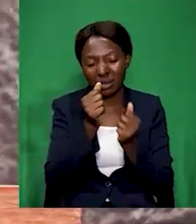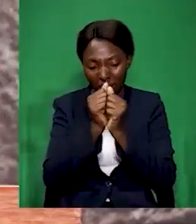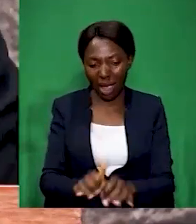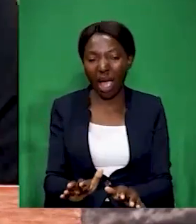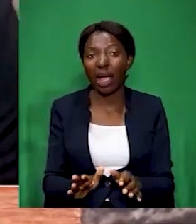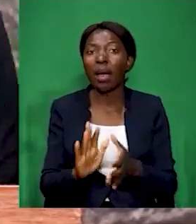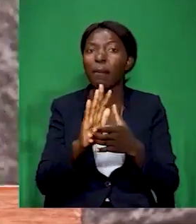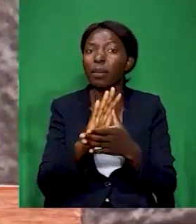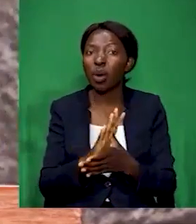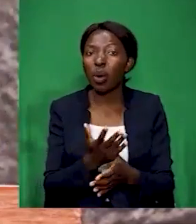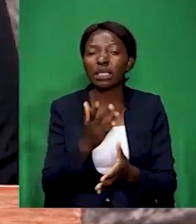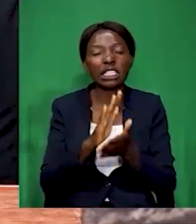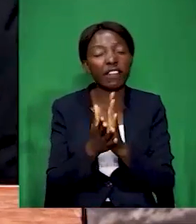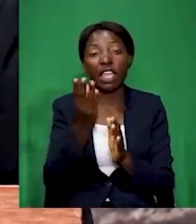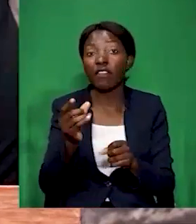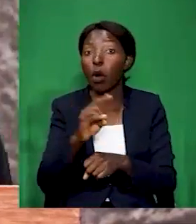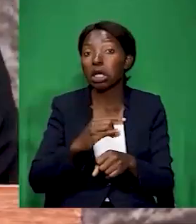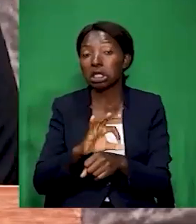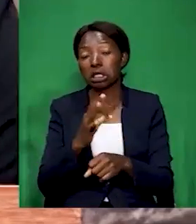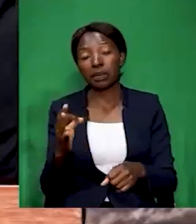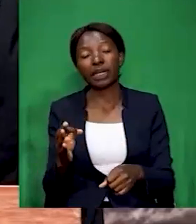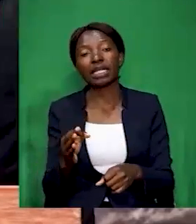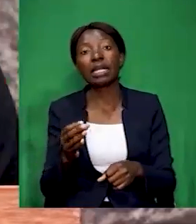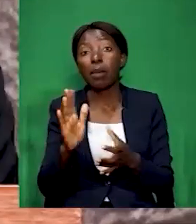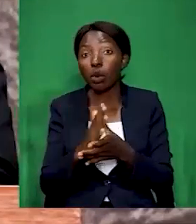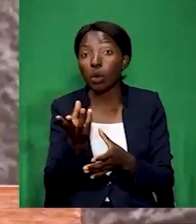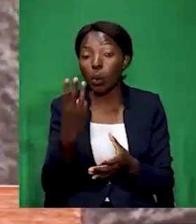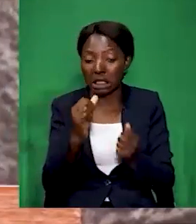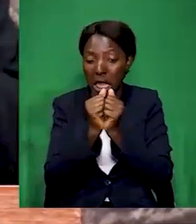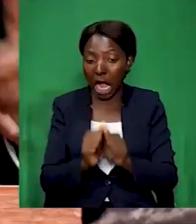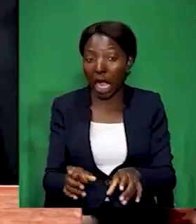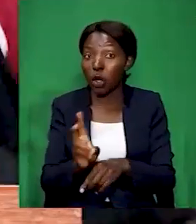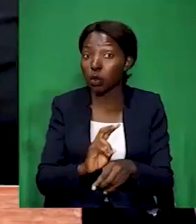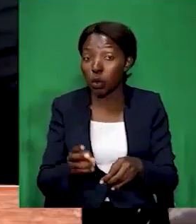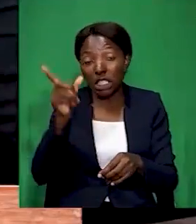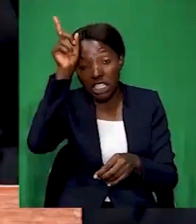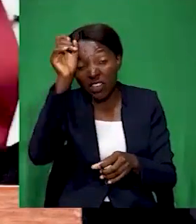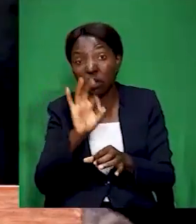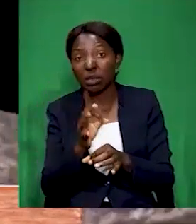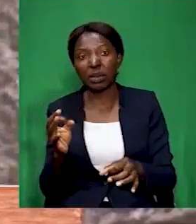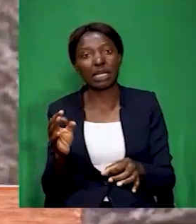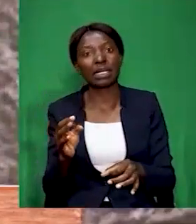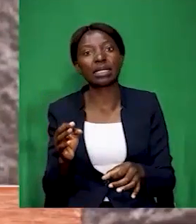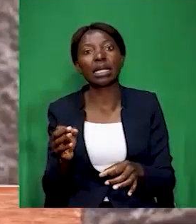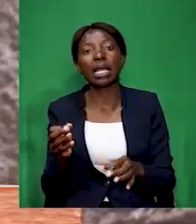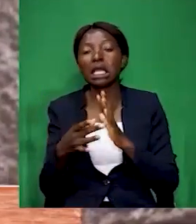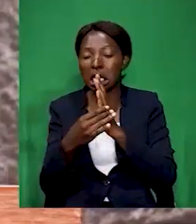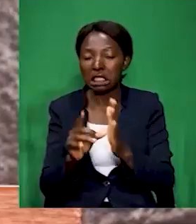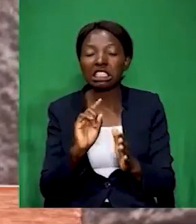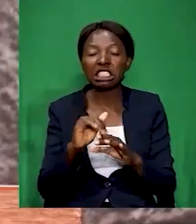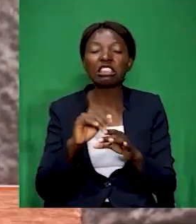Simon, nekuti anga asina mweya wazvokwadi, yaiva nganga, mweya uyu waisatungamira kuzvokwadi, unotungamira